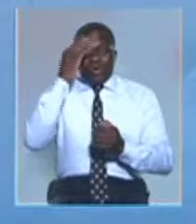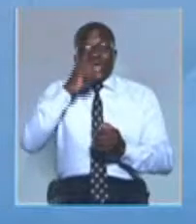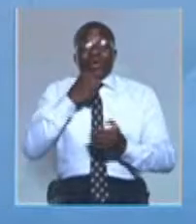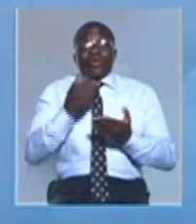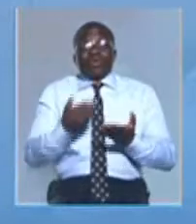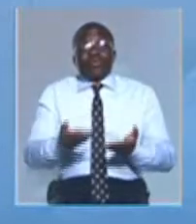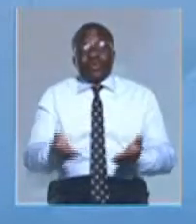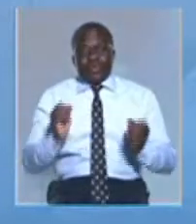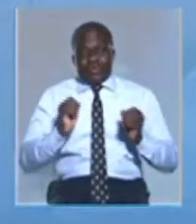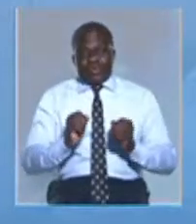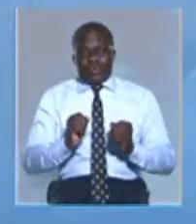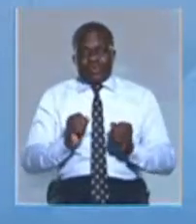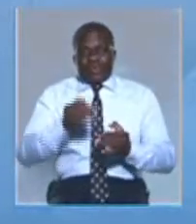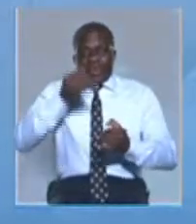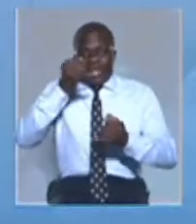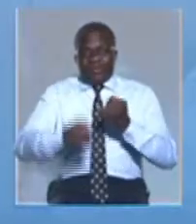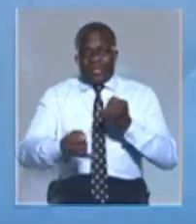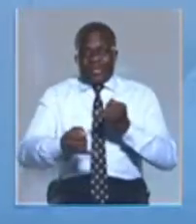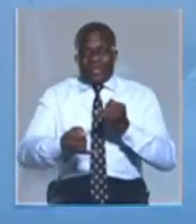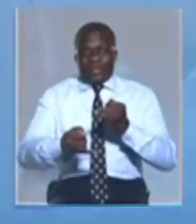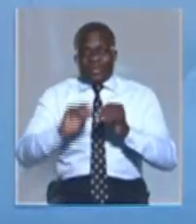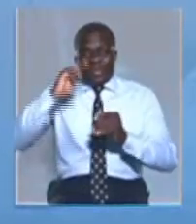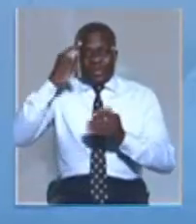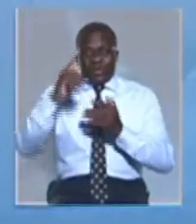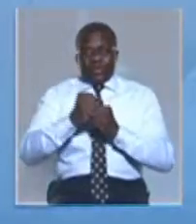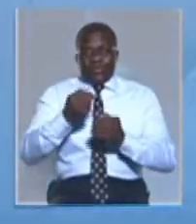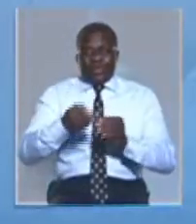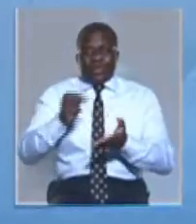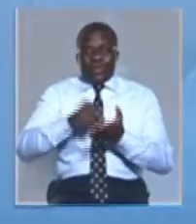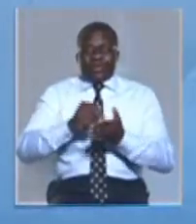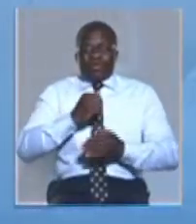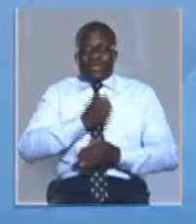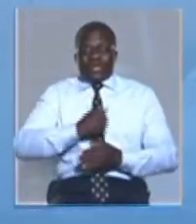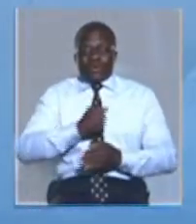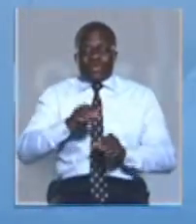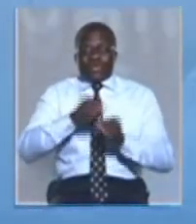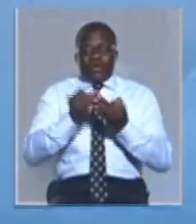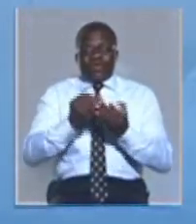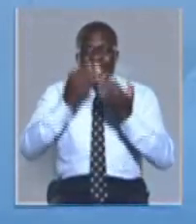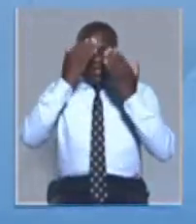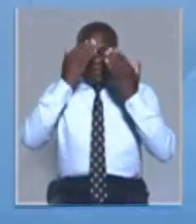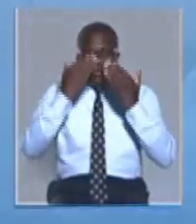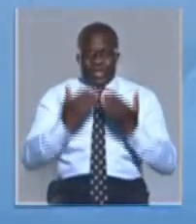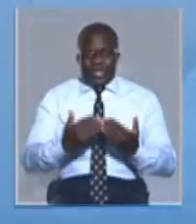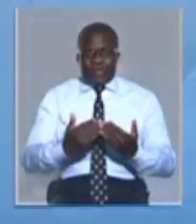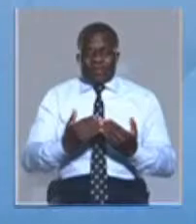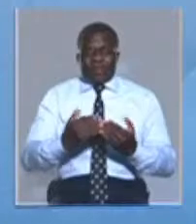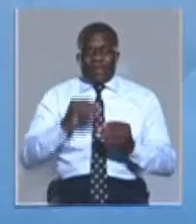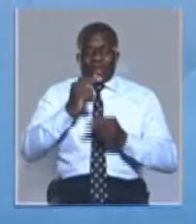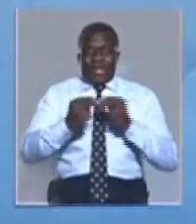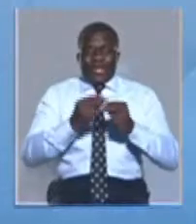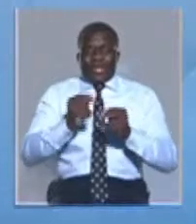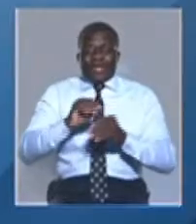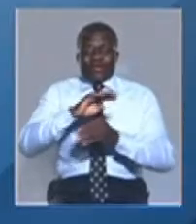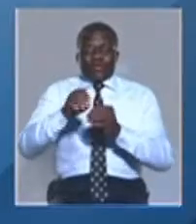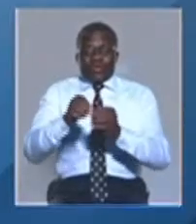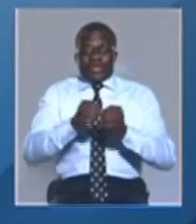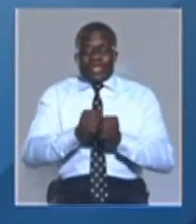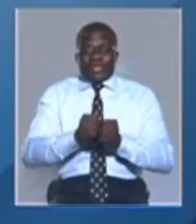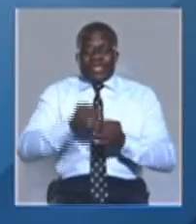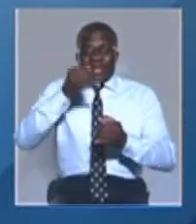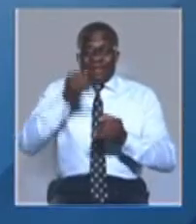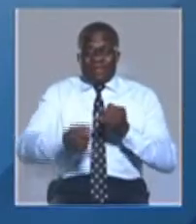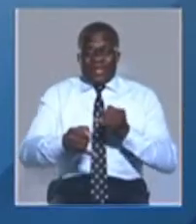méconnaissables. Enfin, le gouvernement renouvelle ses condoléances aux familles éplorées et à la nation tout entière.